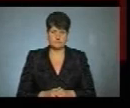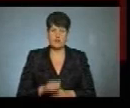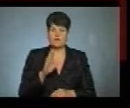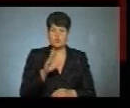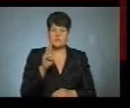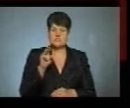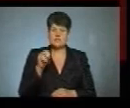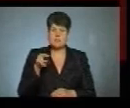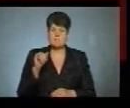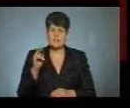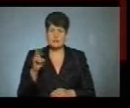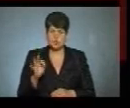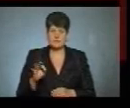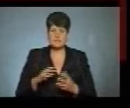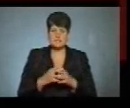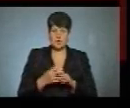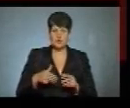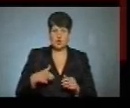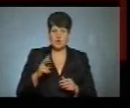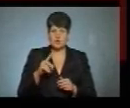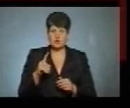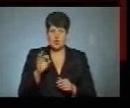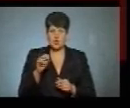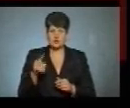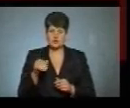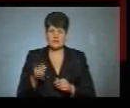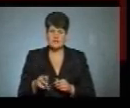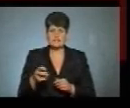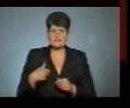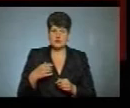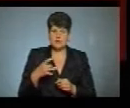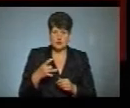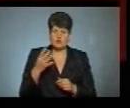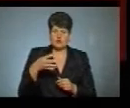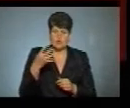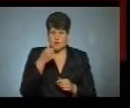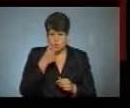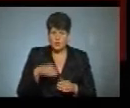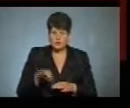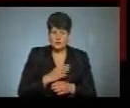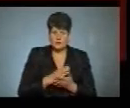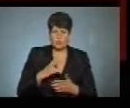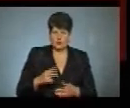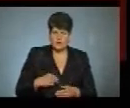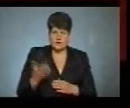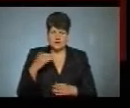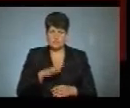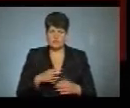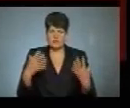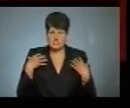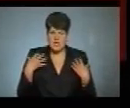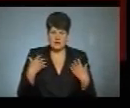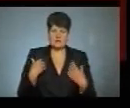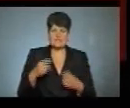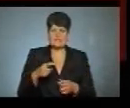Володимир Шепітко родом із села Зозулинці Заліщицького району. Йому 44 роки, одружений, має доньку. Раніше був начальником Заліщицького